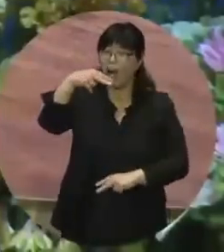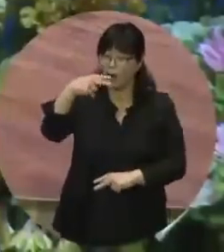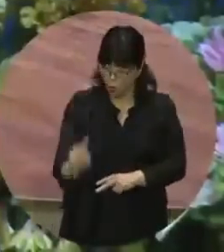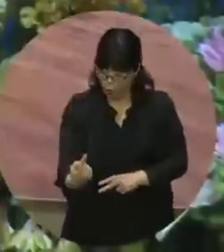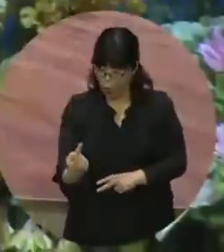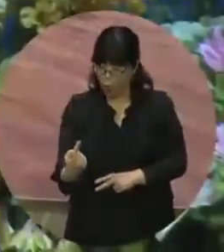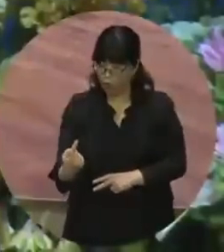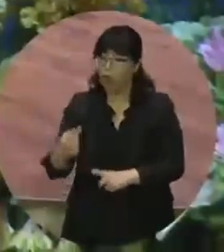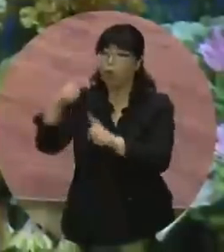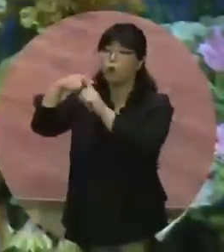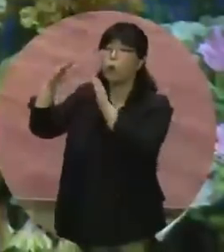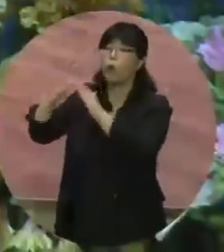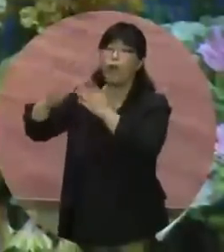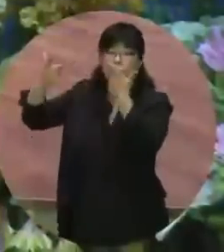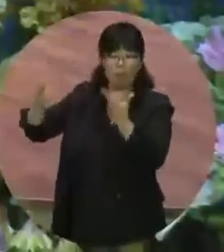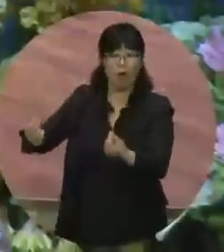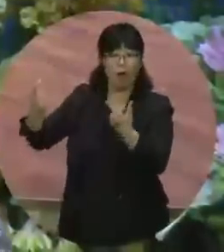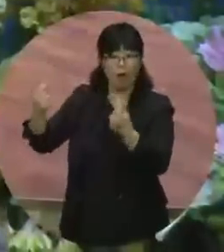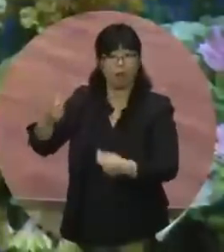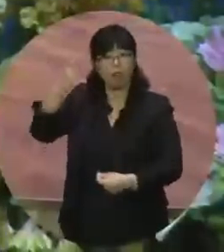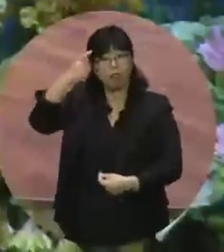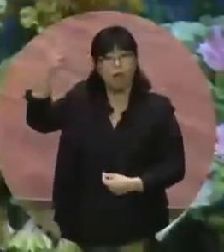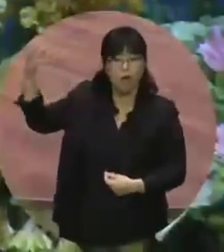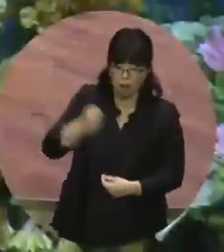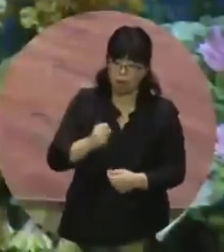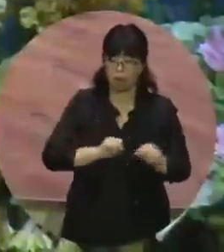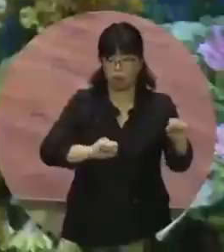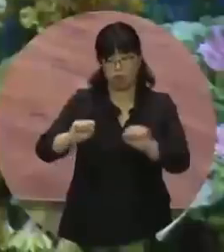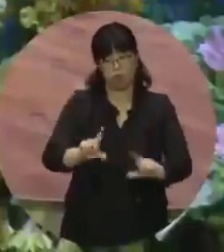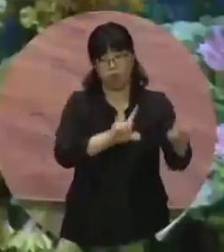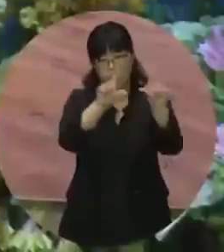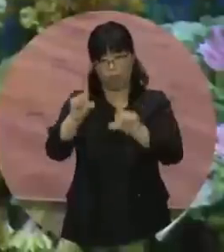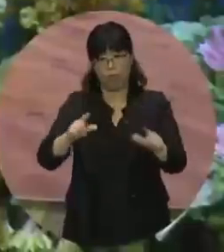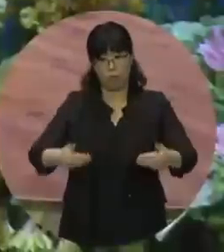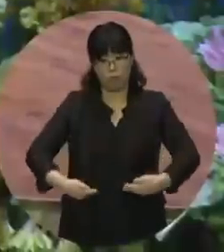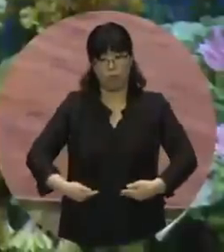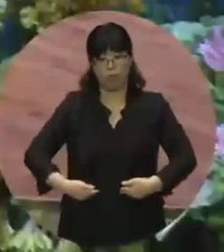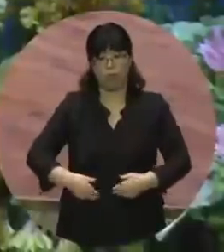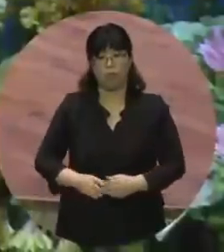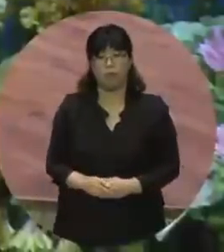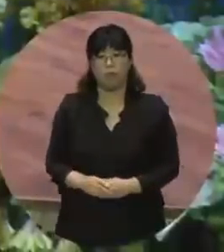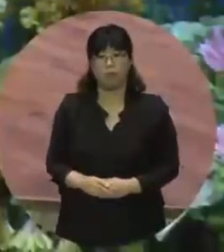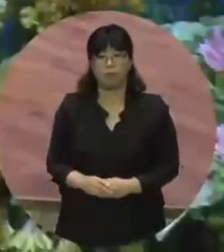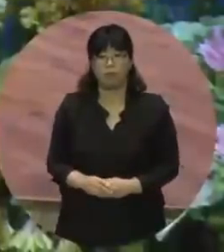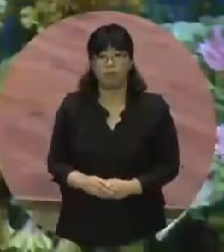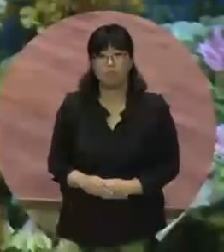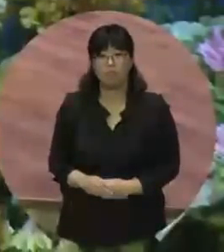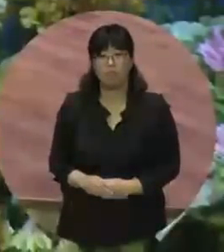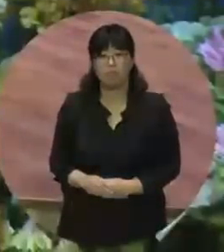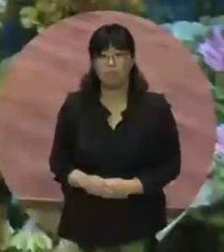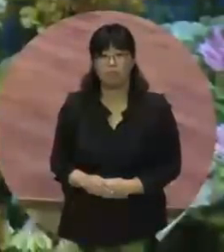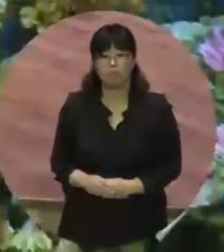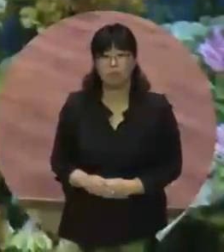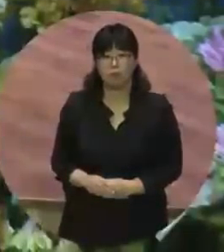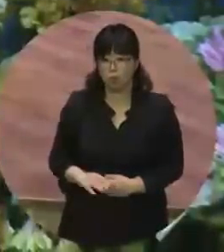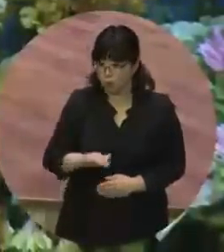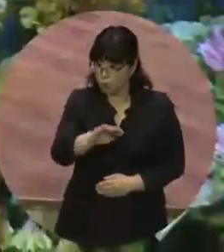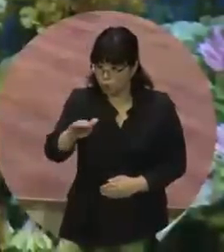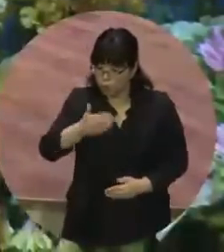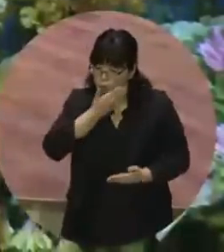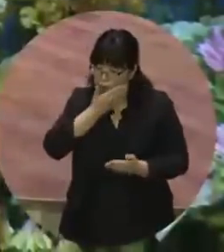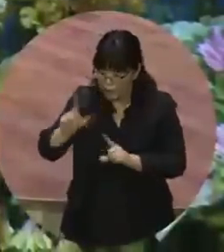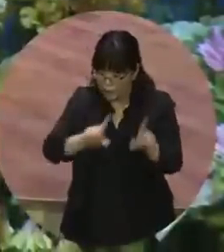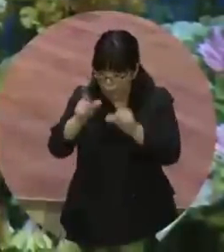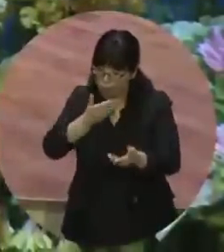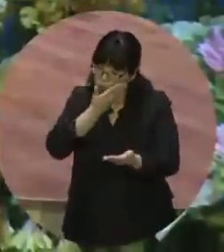전부 다 다 서론을 가지고 본론으로 만들어야 될 전도자들이잖아요. 우리 본론은 하나님 자녀가 이렇게 예배하는 것이